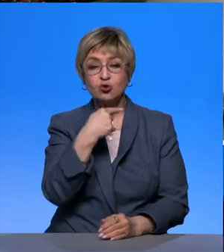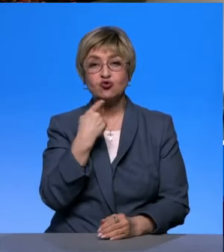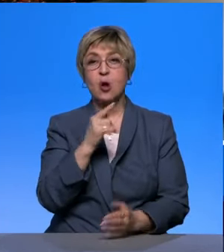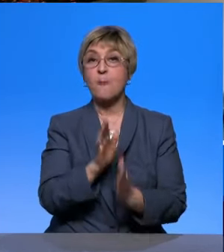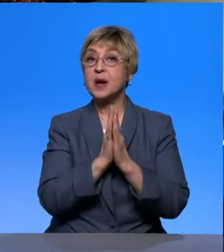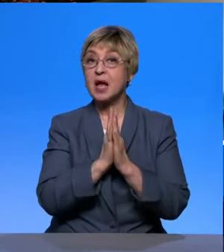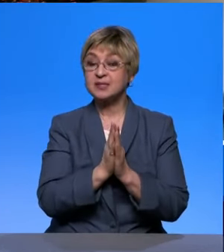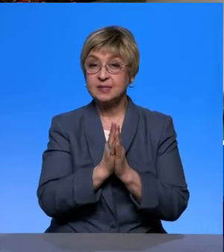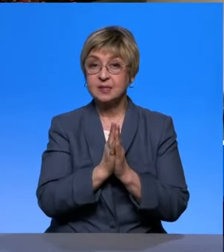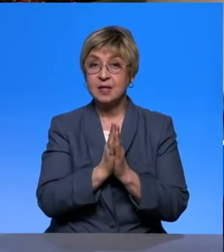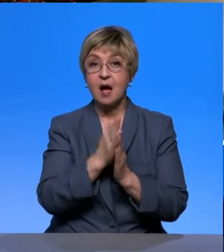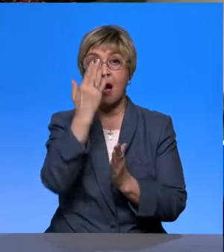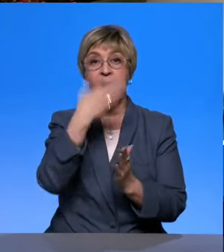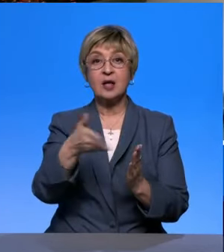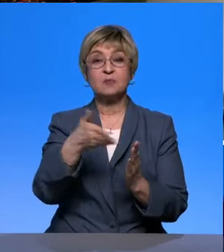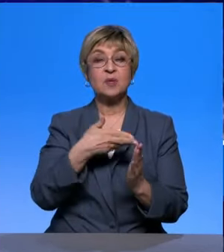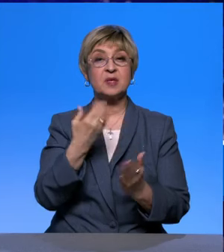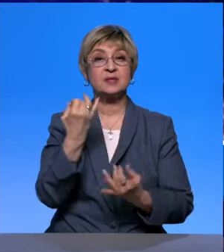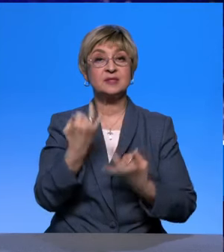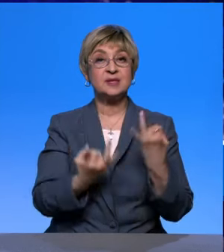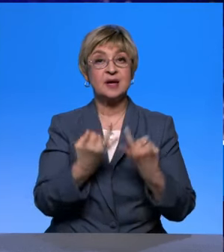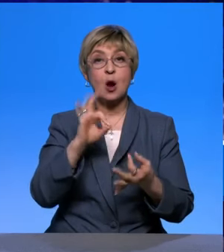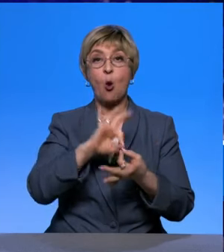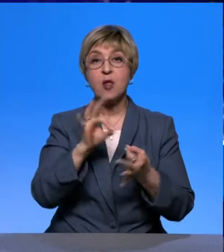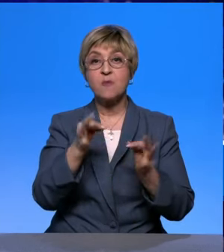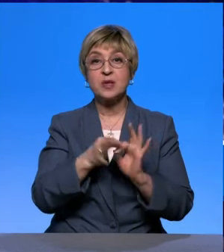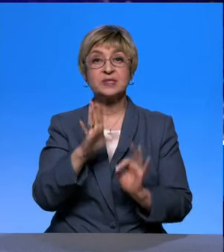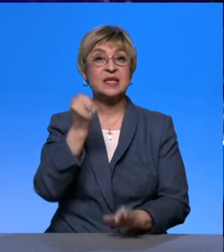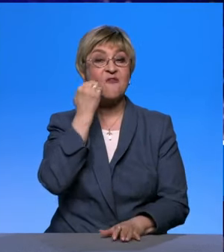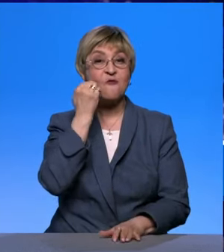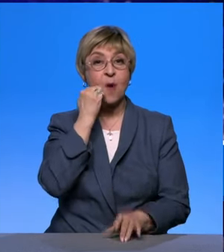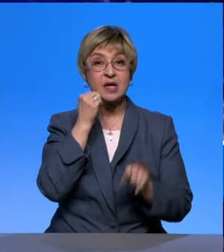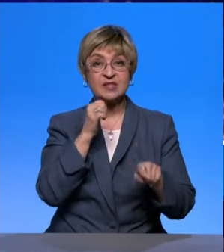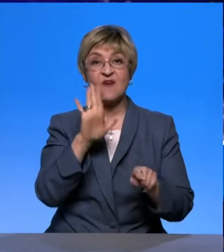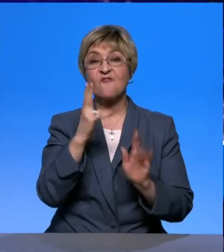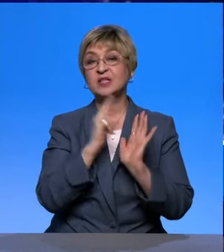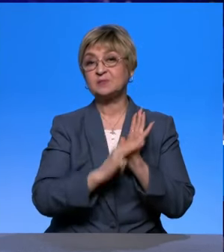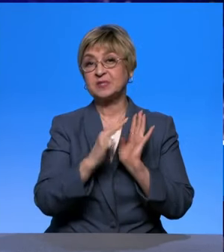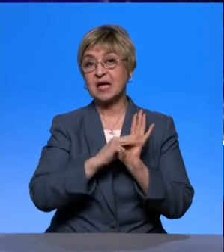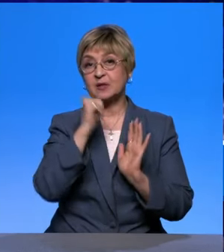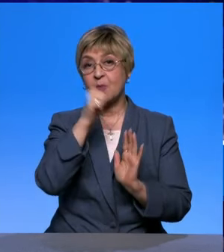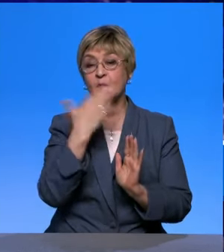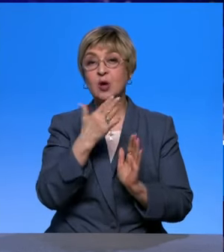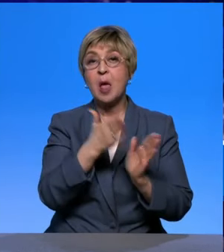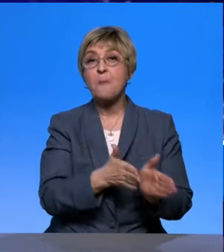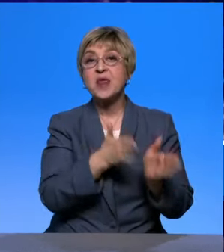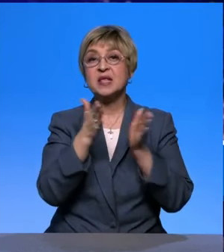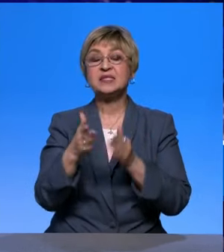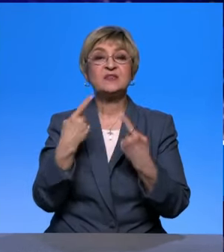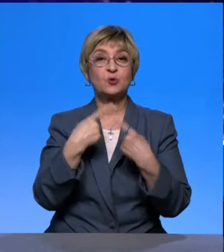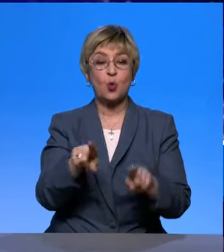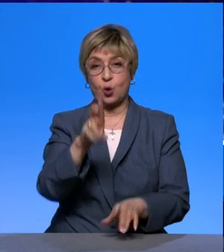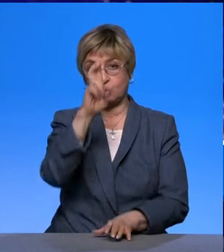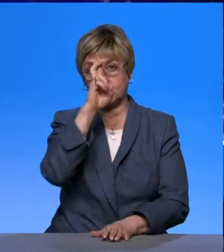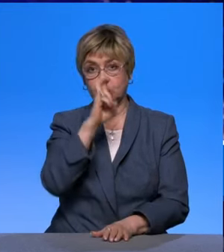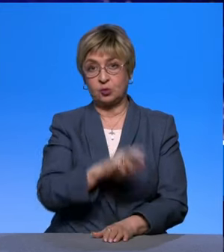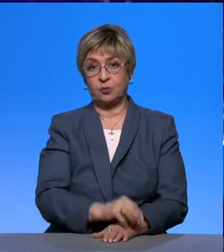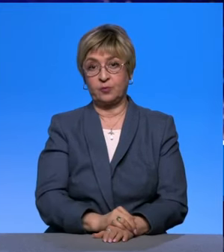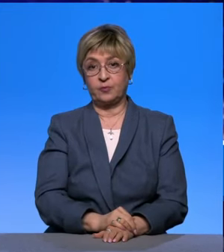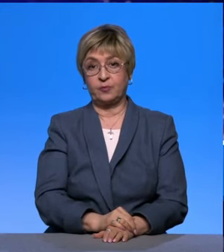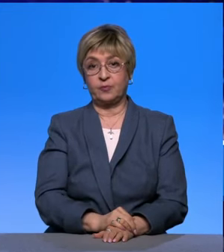или отменить игры, Олимпийские игры в Москве 80-го года, или перенести их в другую страну.